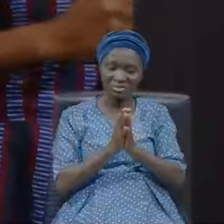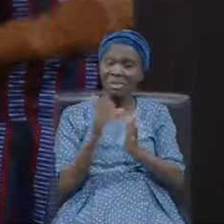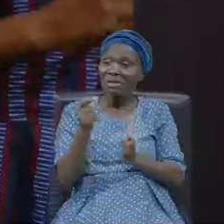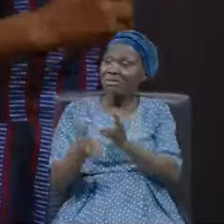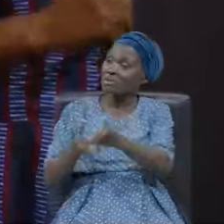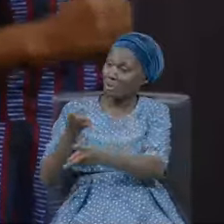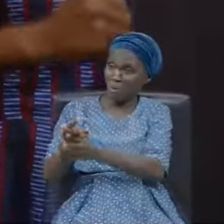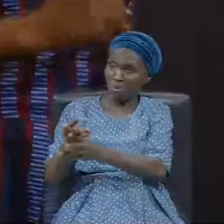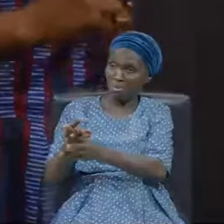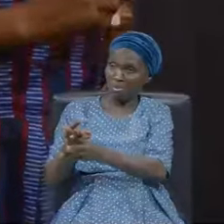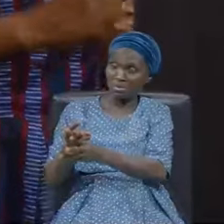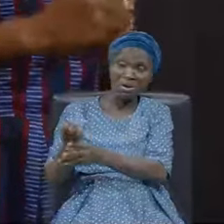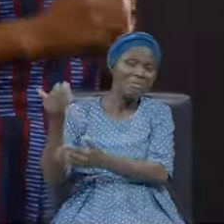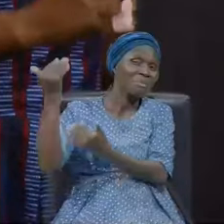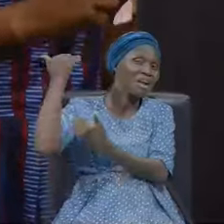Le monde derrière moi,